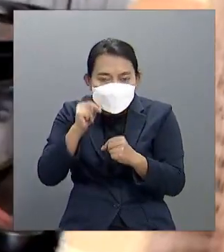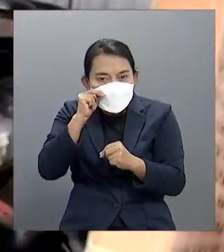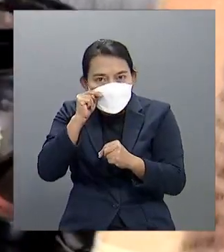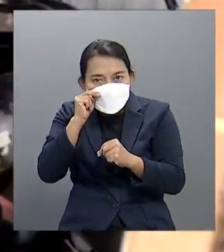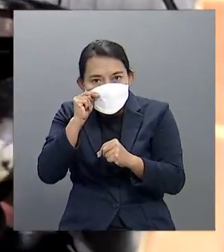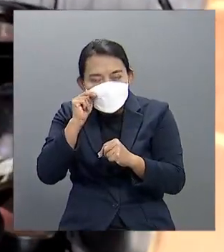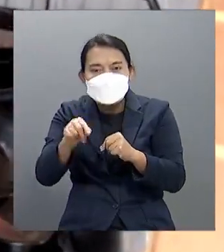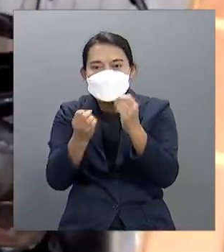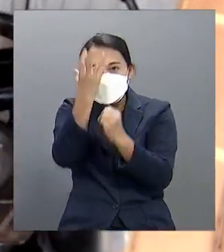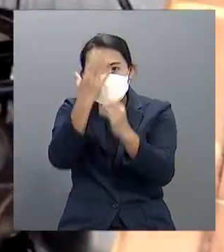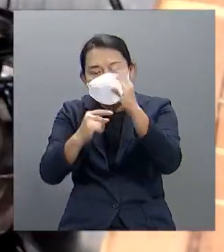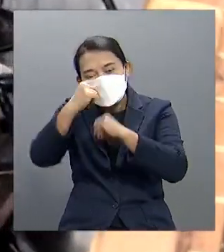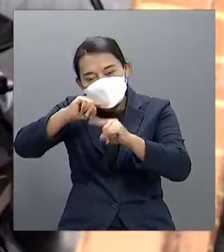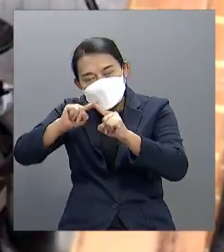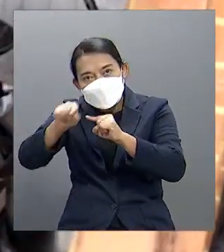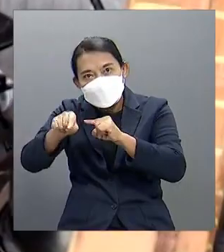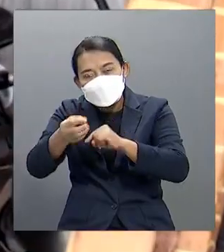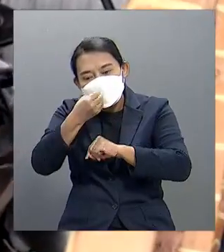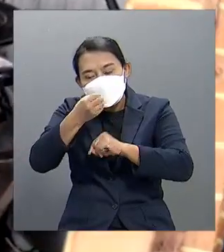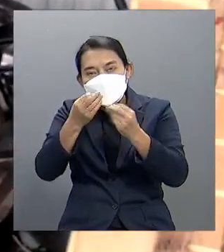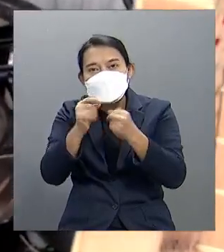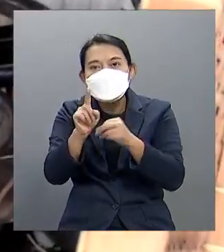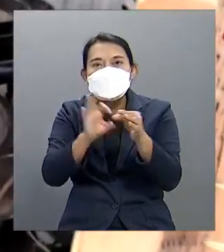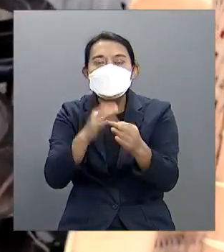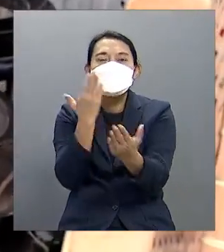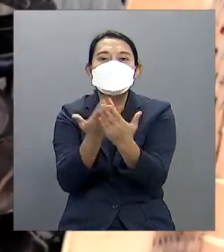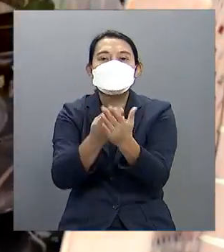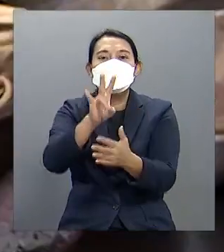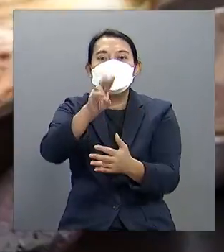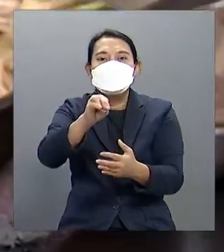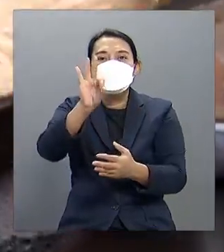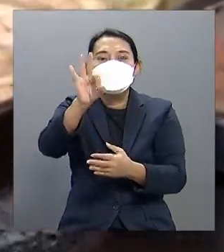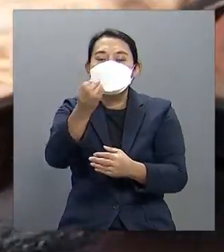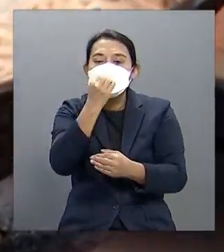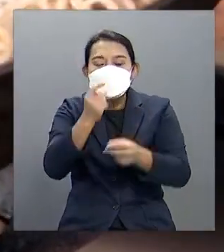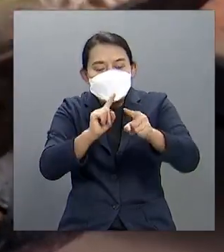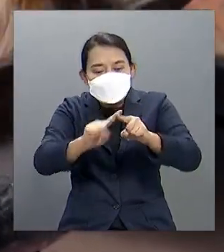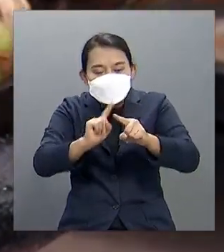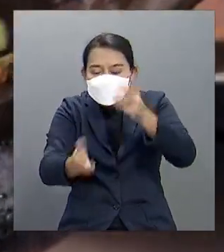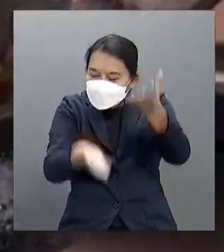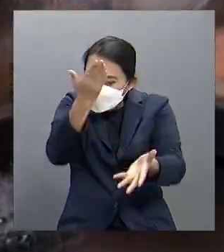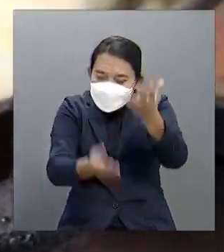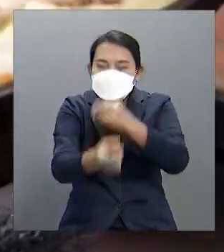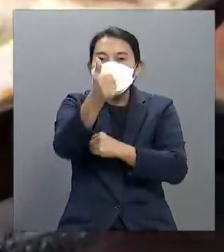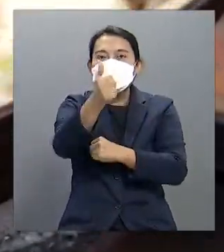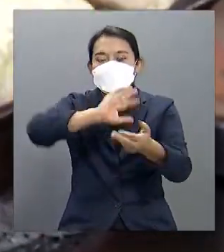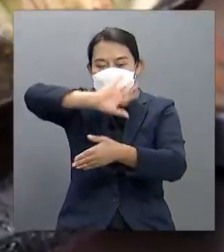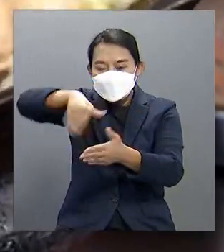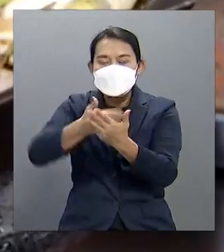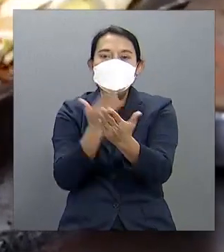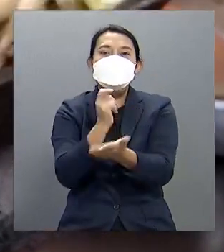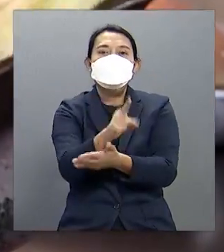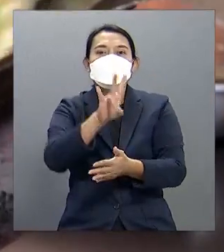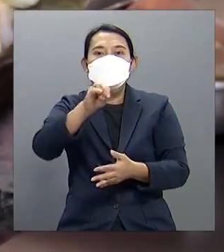นี้กินแบบบุฟเฟ่ราคา79 บาทค ่ ะลูกค้าที่มาใช้บริการคุณจะได้รับจาน1 ใบ